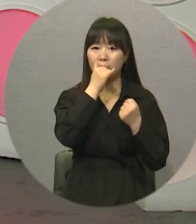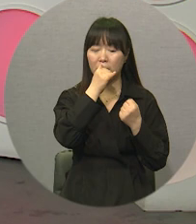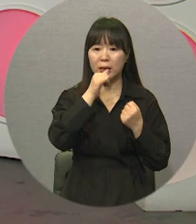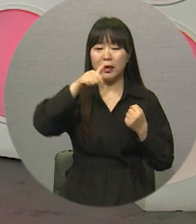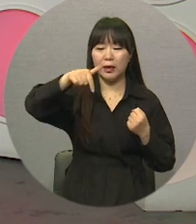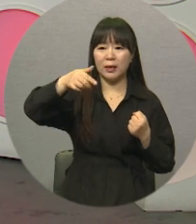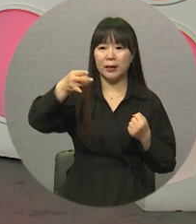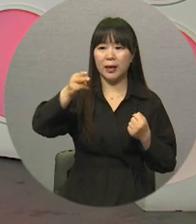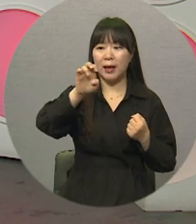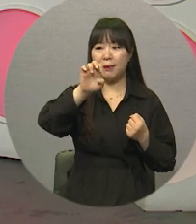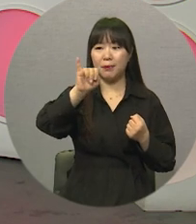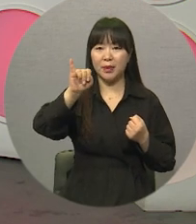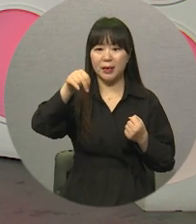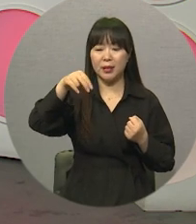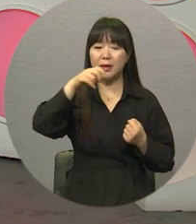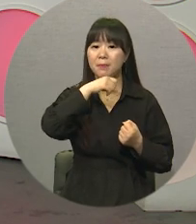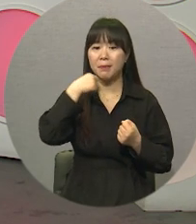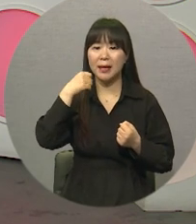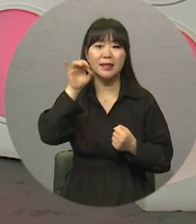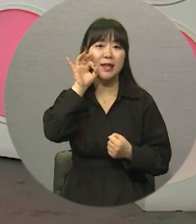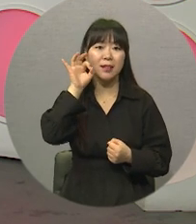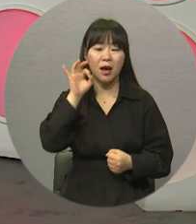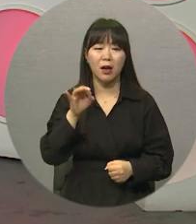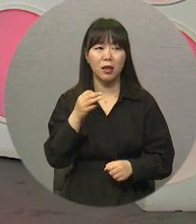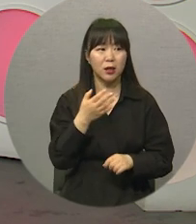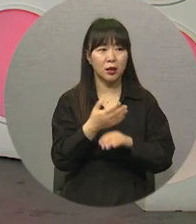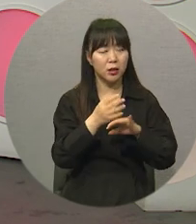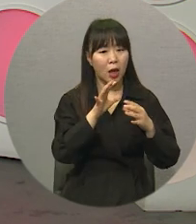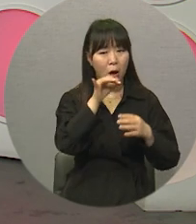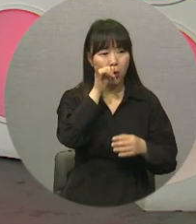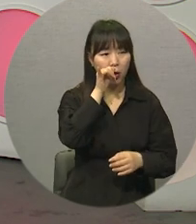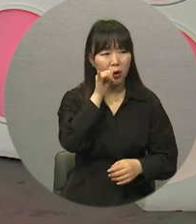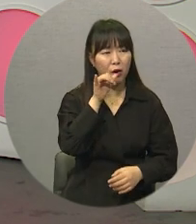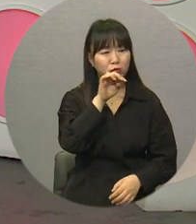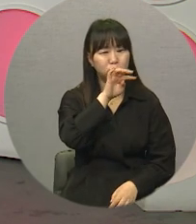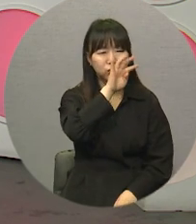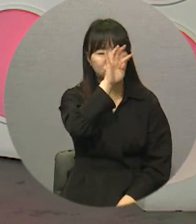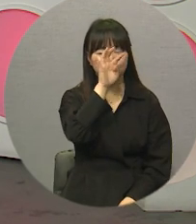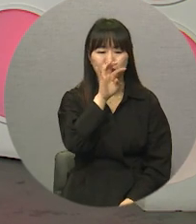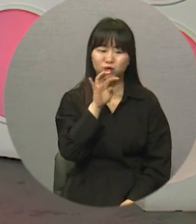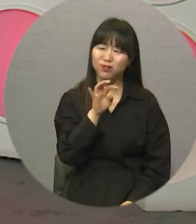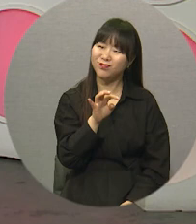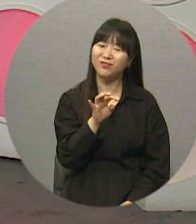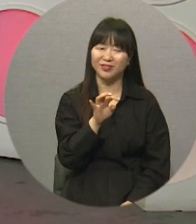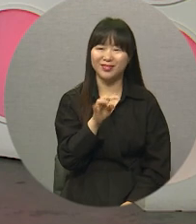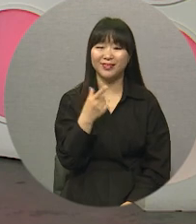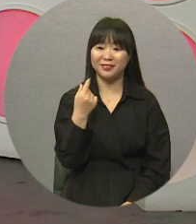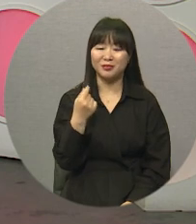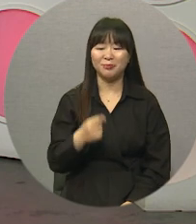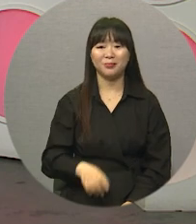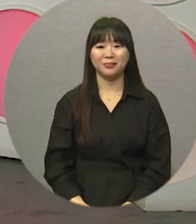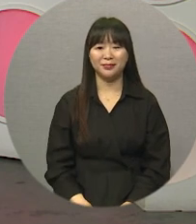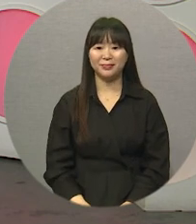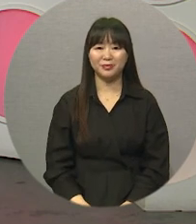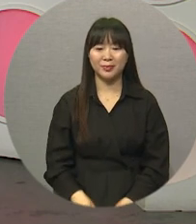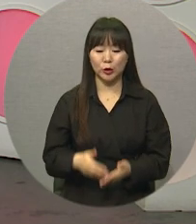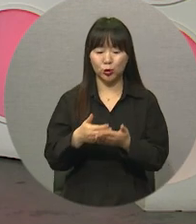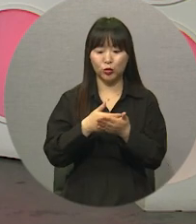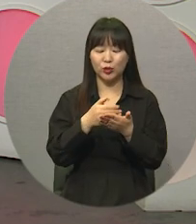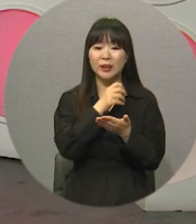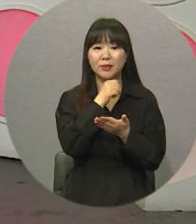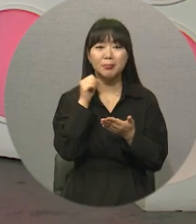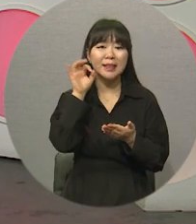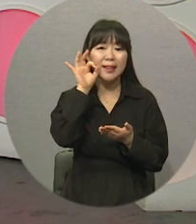계피 맛. 계피 맛 사탕. 그래요? 외국에도 있나? 그렇죠. 계피 외국에서 많이 나오고. 네. 어쨌든 누룽지